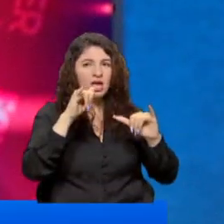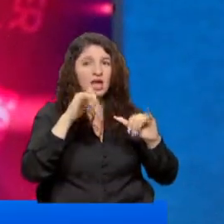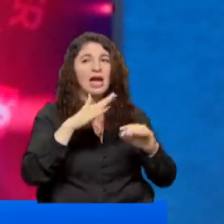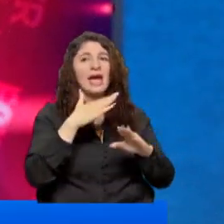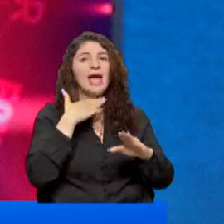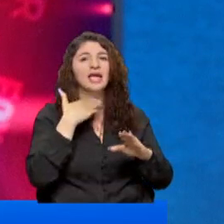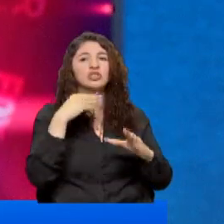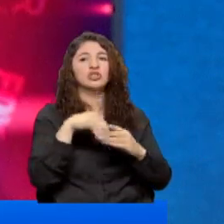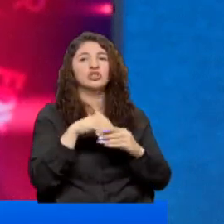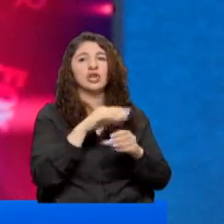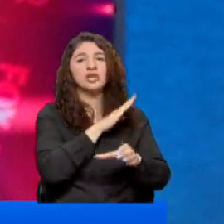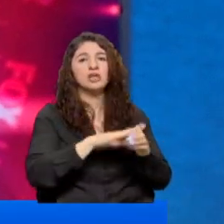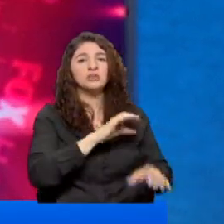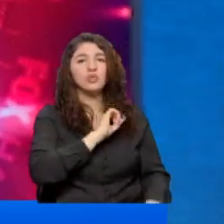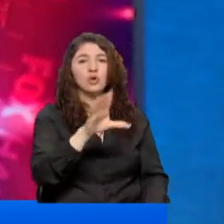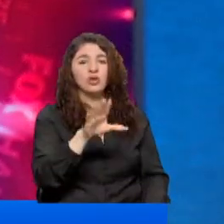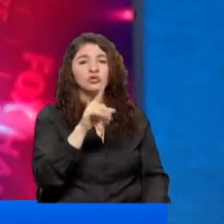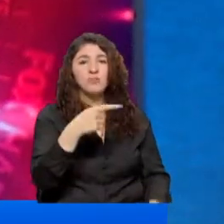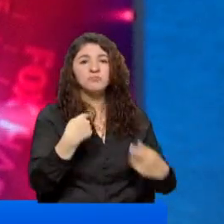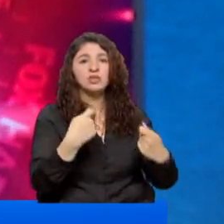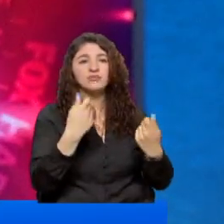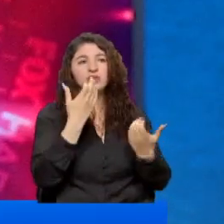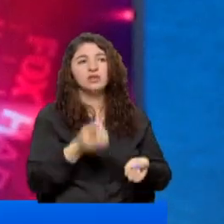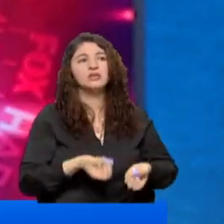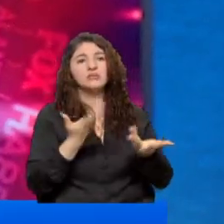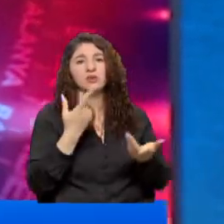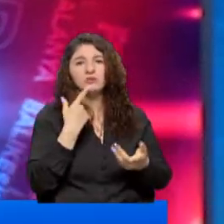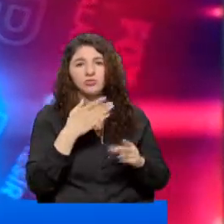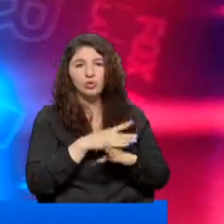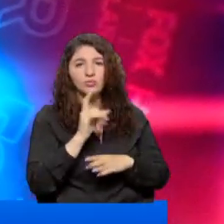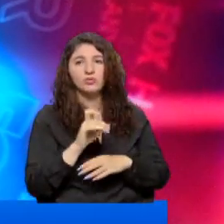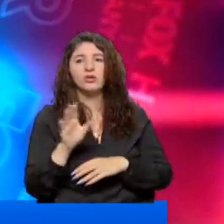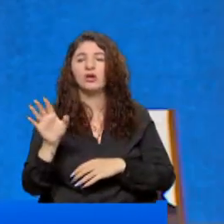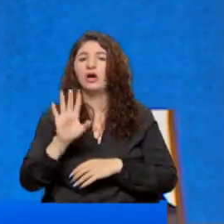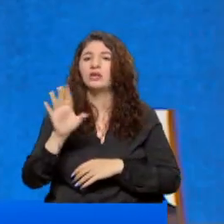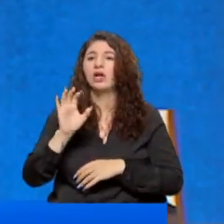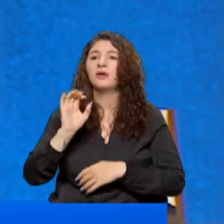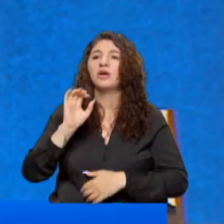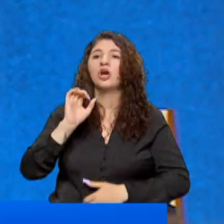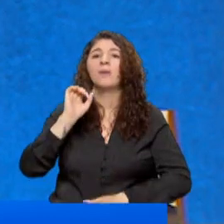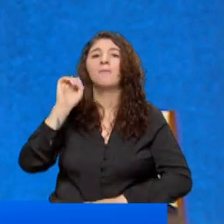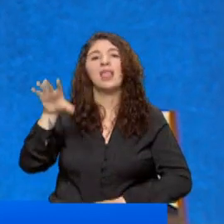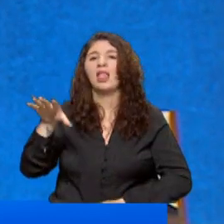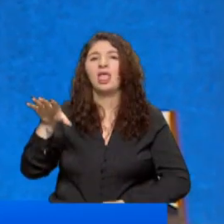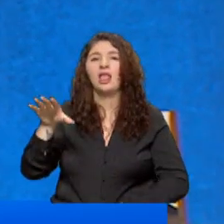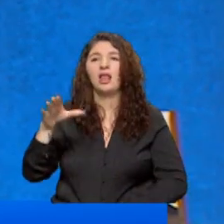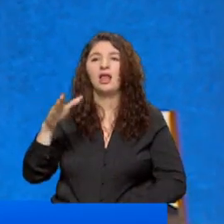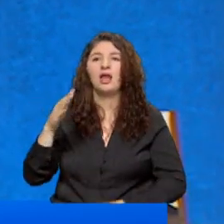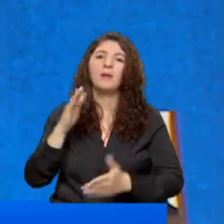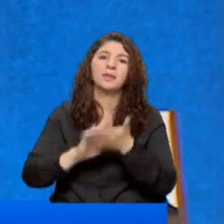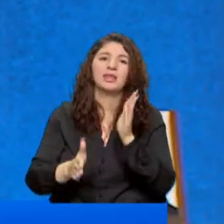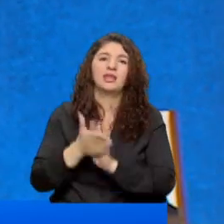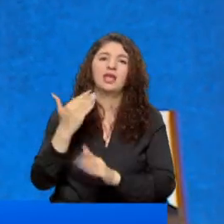iet için kesime gönderiyor Çünkü maliyeti karşılamıyor doğru mu da hayır gönderildi Geçmiş